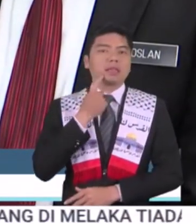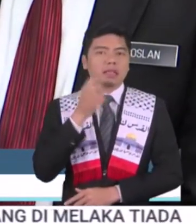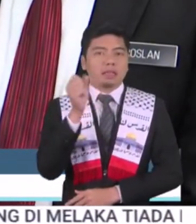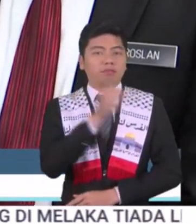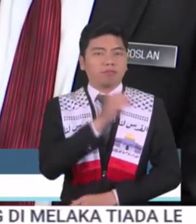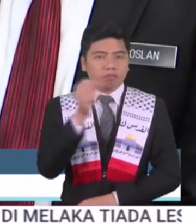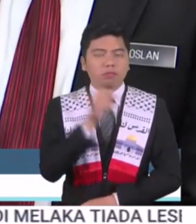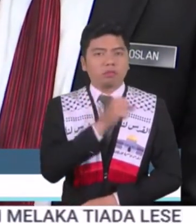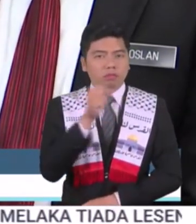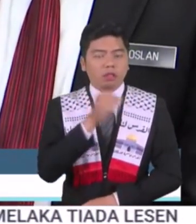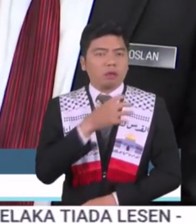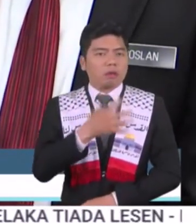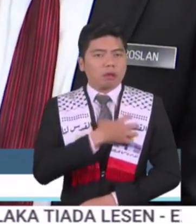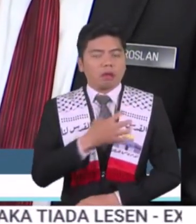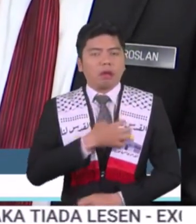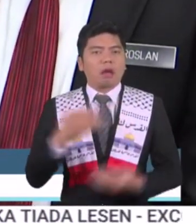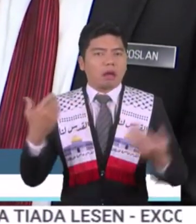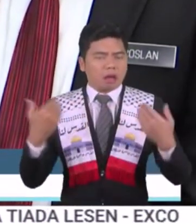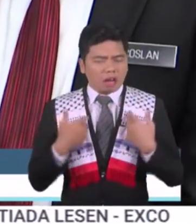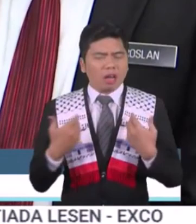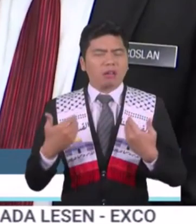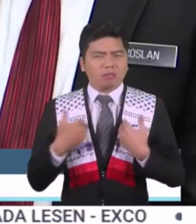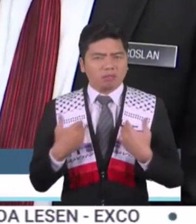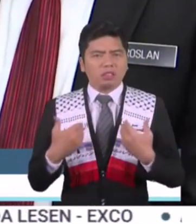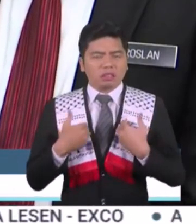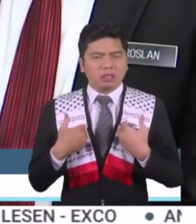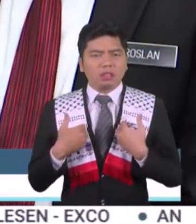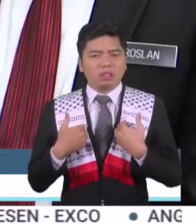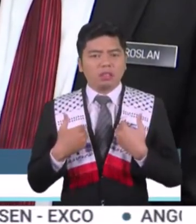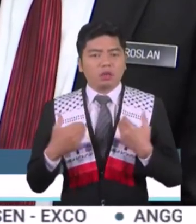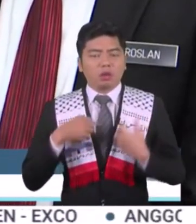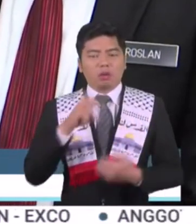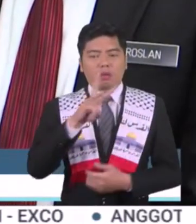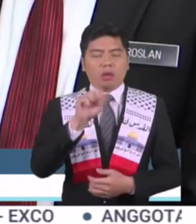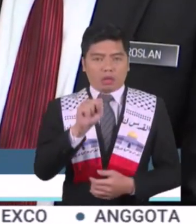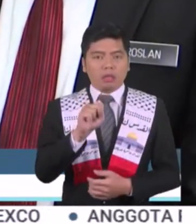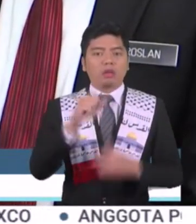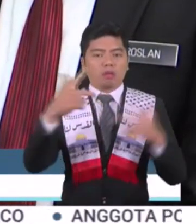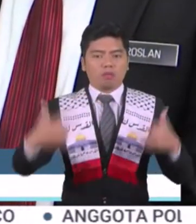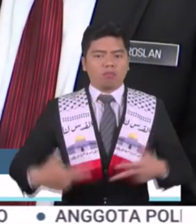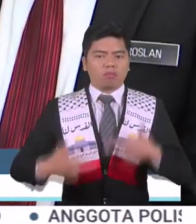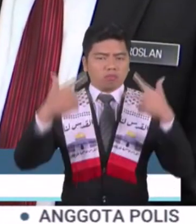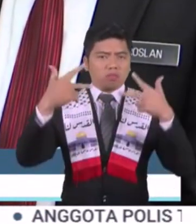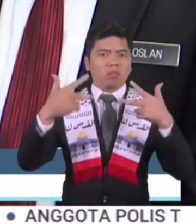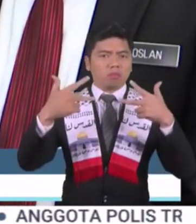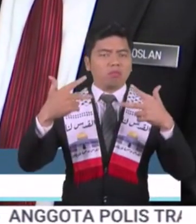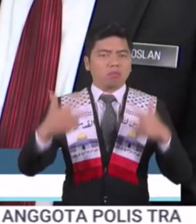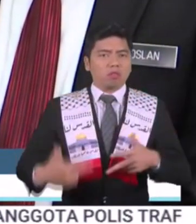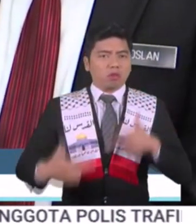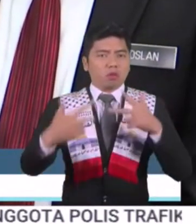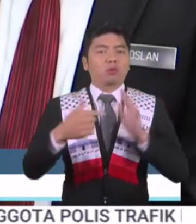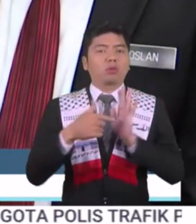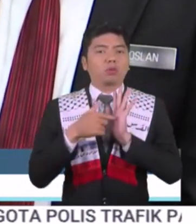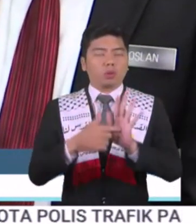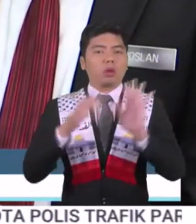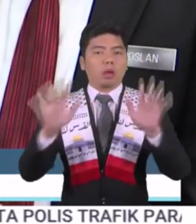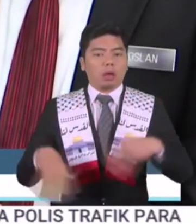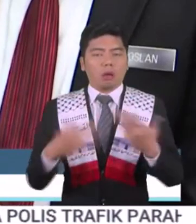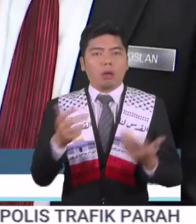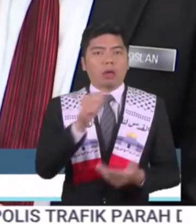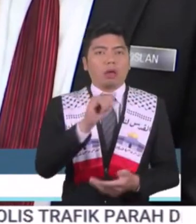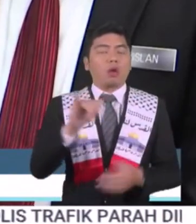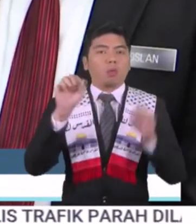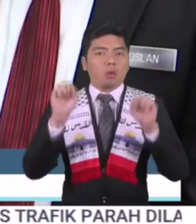bahawa terdapat satu WhatsApp video call yang telah menunjukkan bagaimana AI